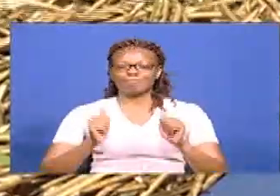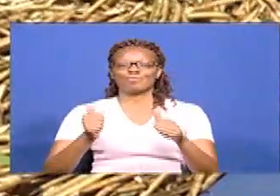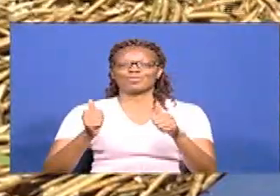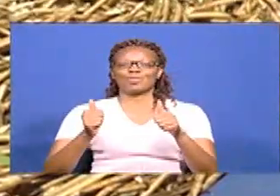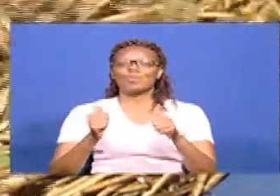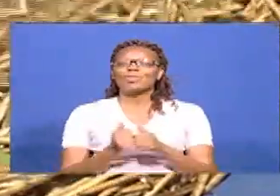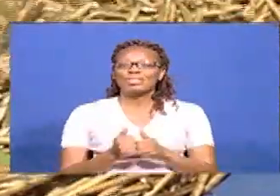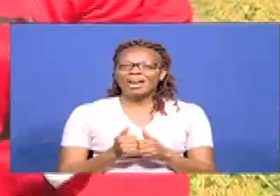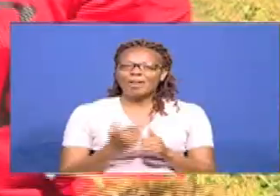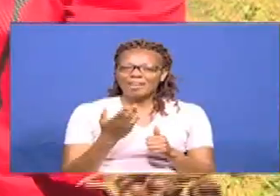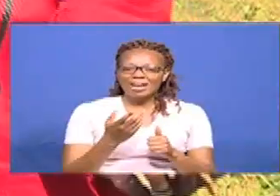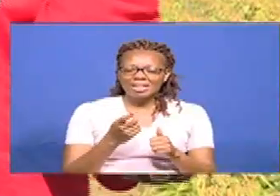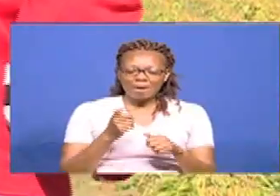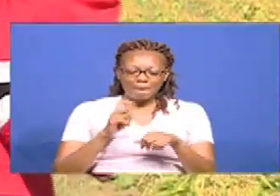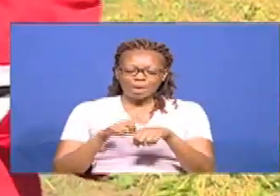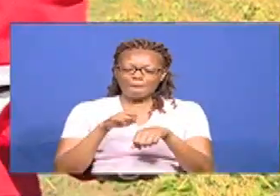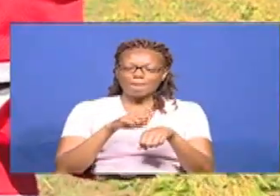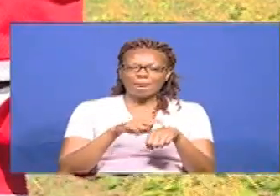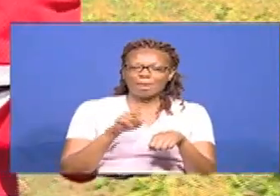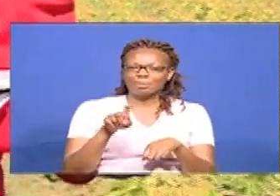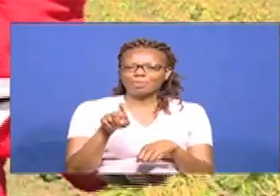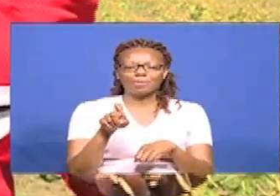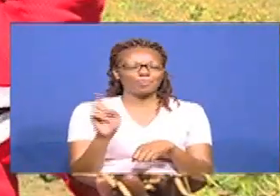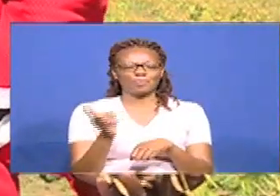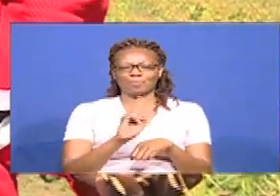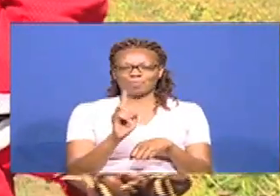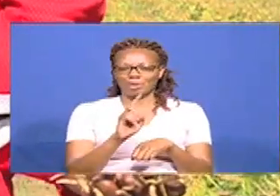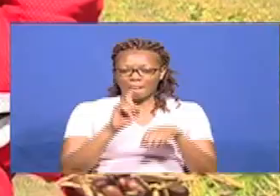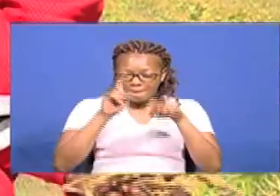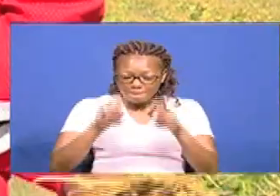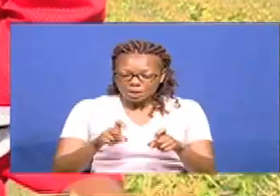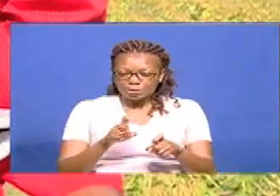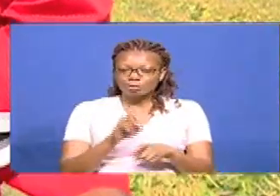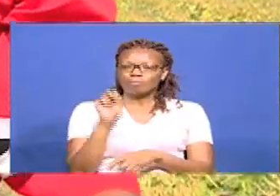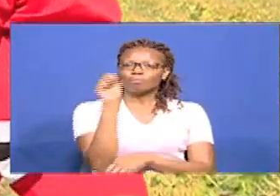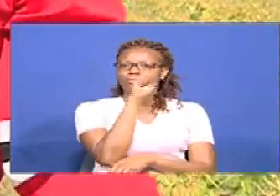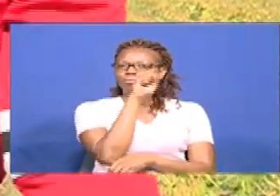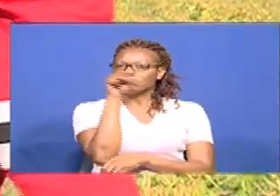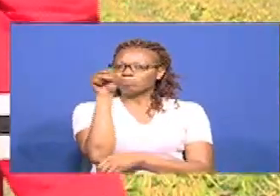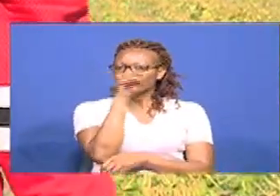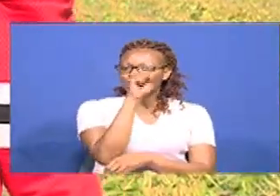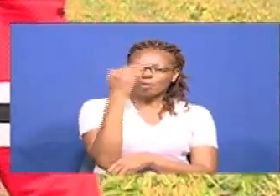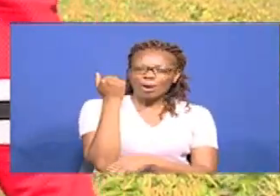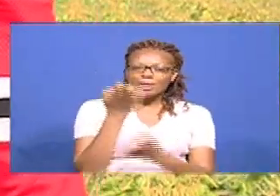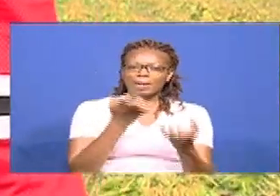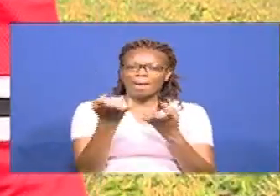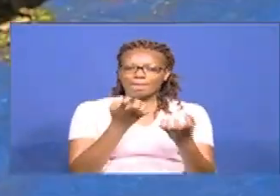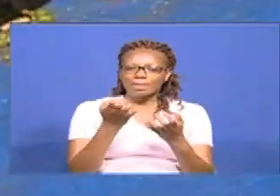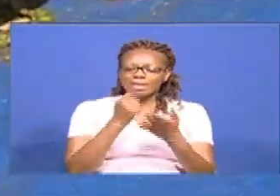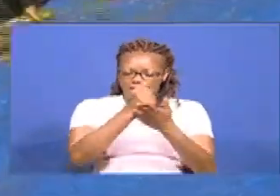iko sawa. Hakuna mahali imetobolewa na kitu. Lazima niangalie kwa sababu ni business. Na ndio inasaidia mimi na familia